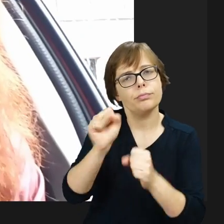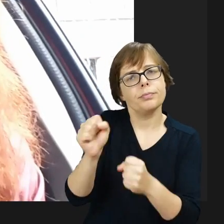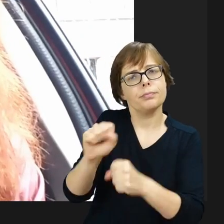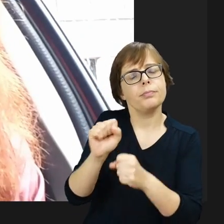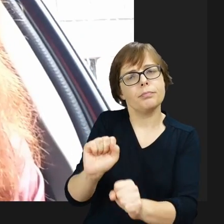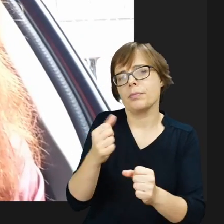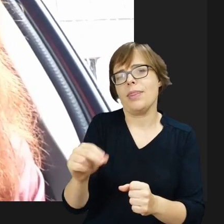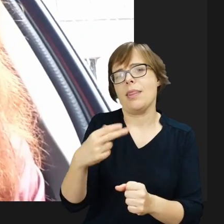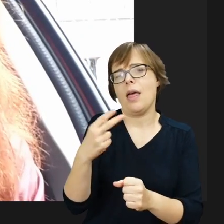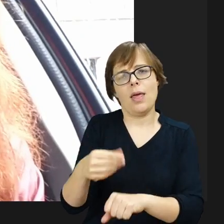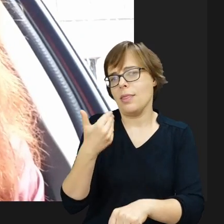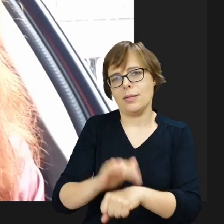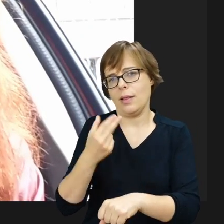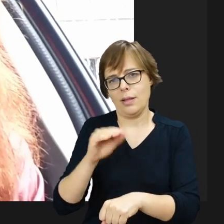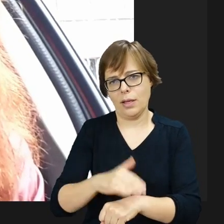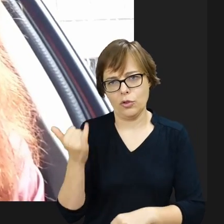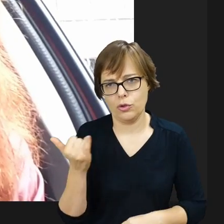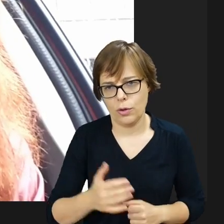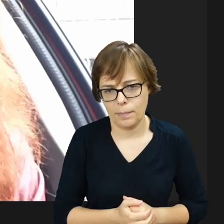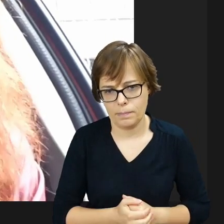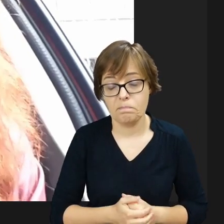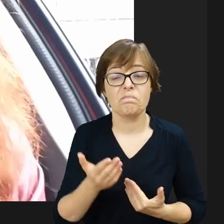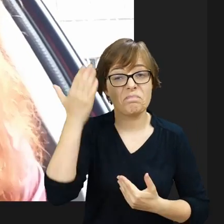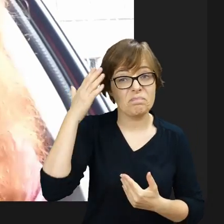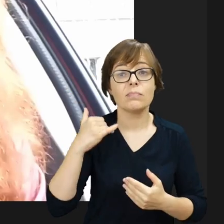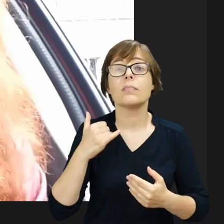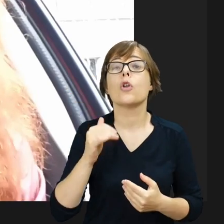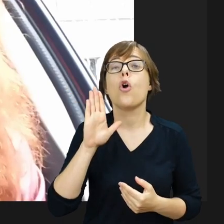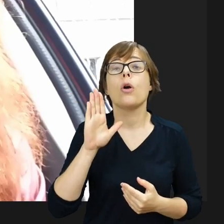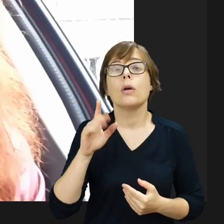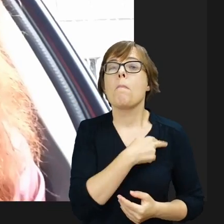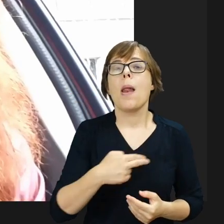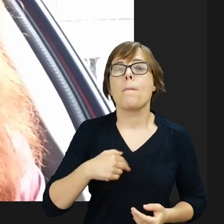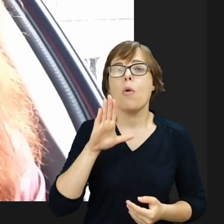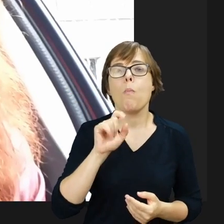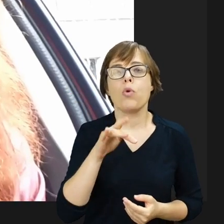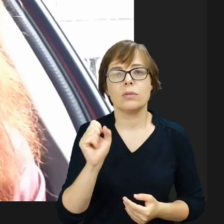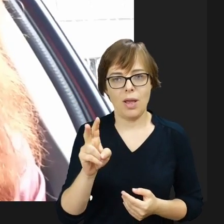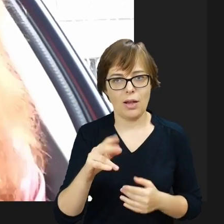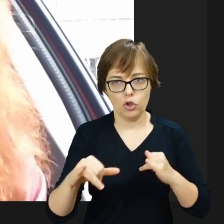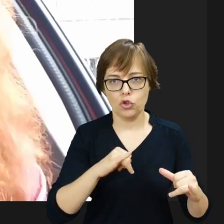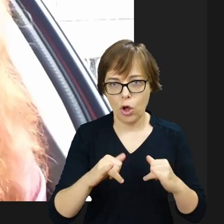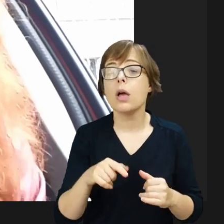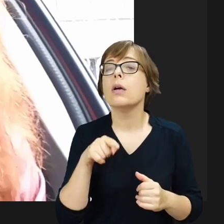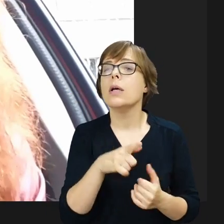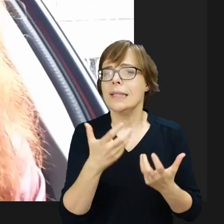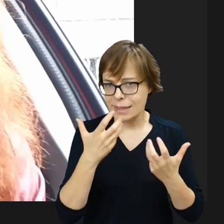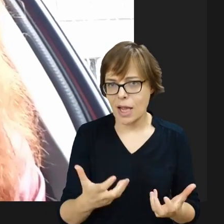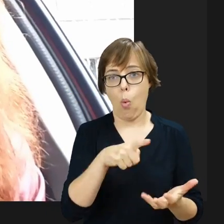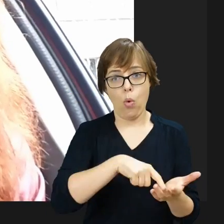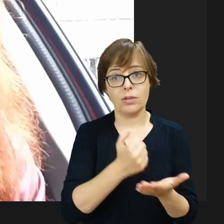że rząd Buzka jakby chciał przyjąć tą ustawę ze względów